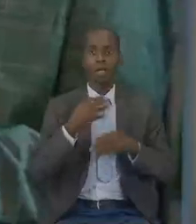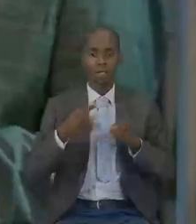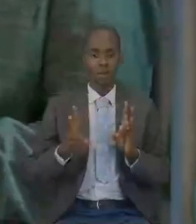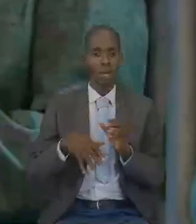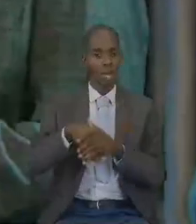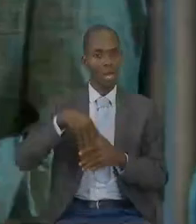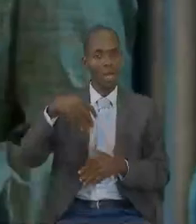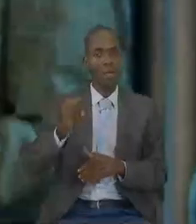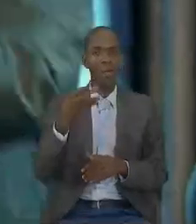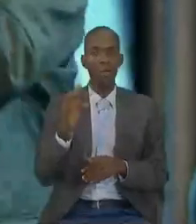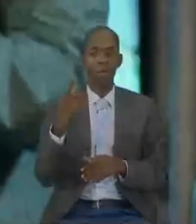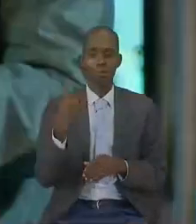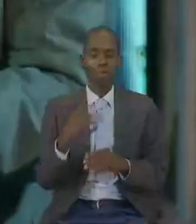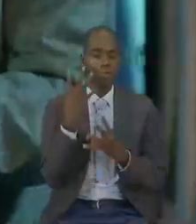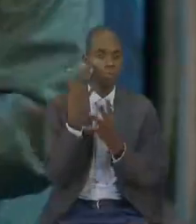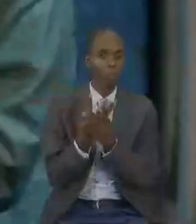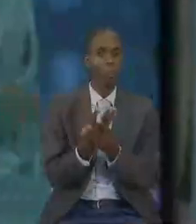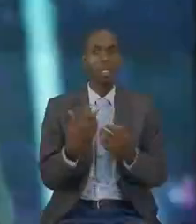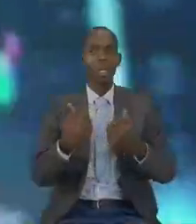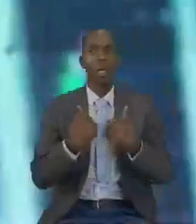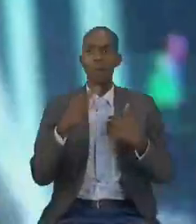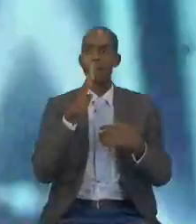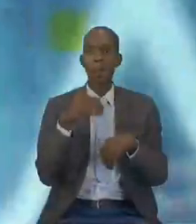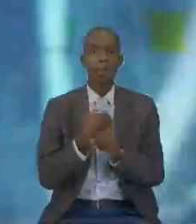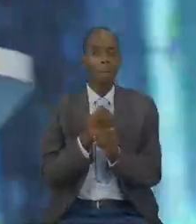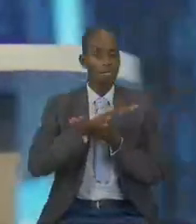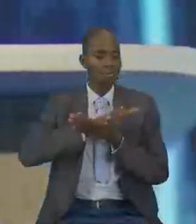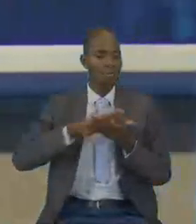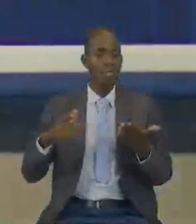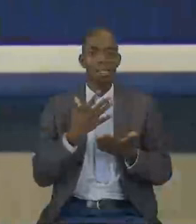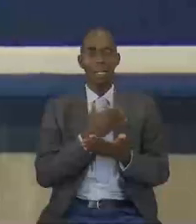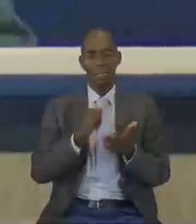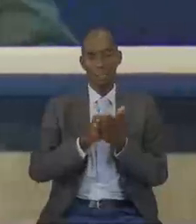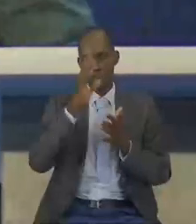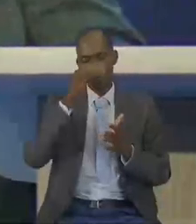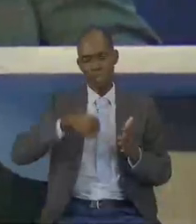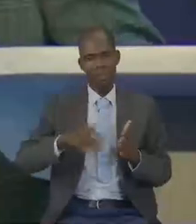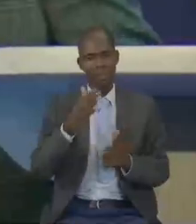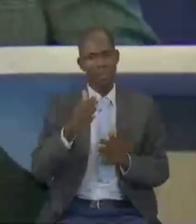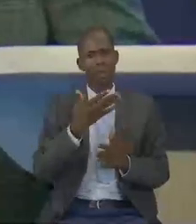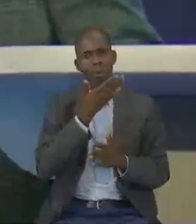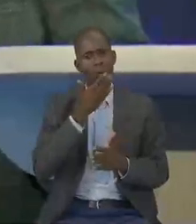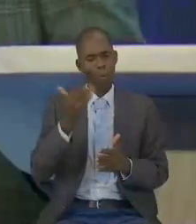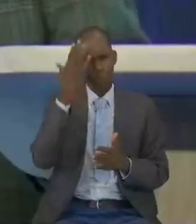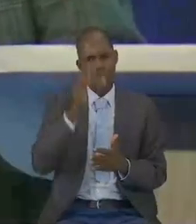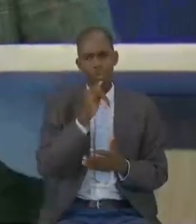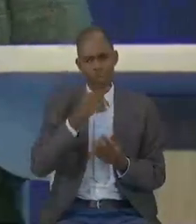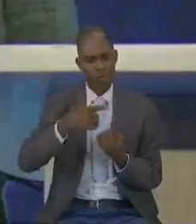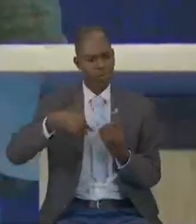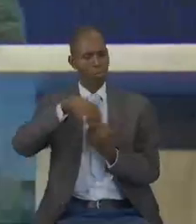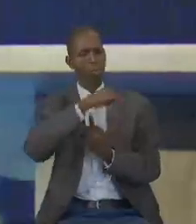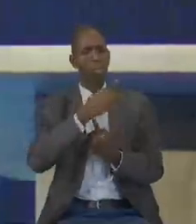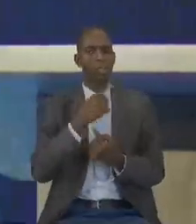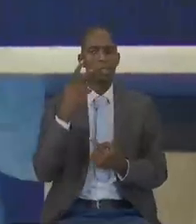était derrière lui et le chemin qui conduisait hors de la prison avait été donc ouverte. Mais il était toujours dans. Fais